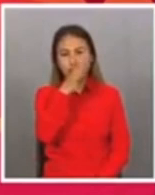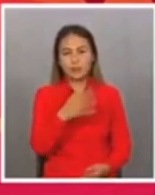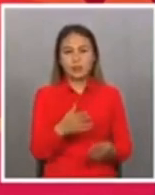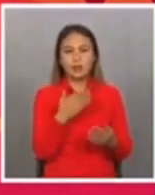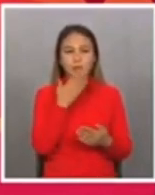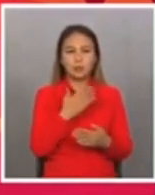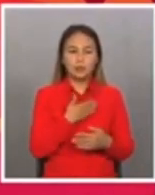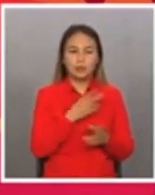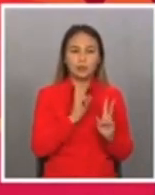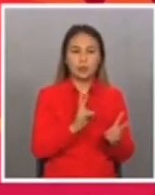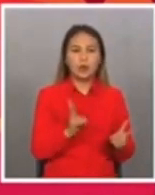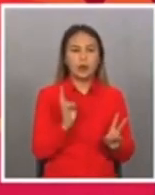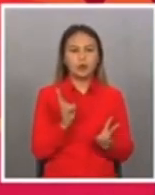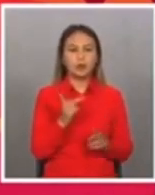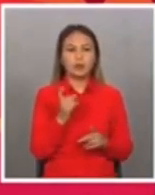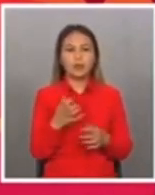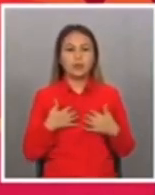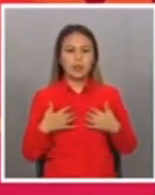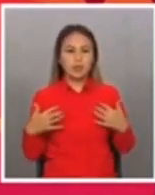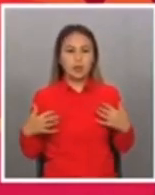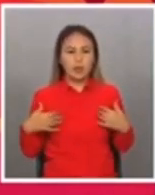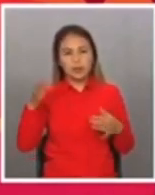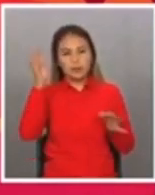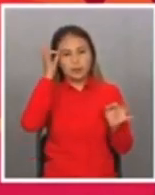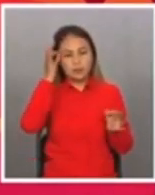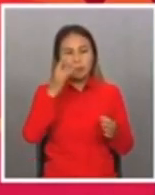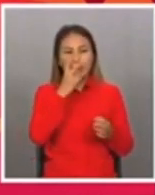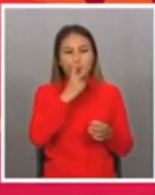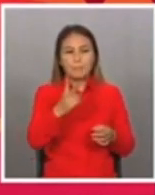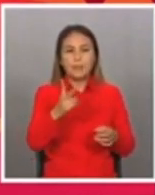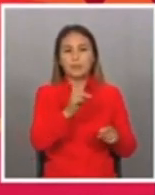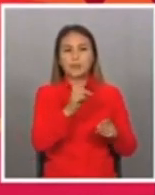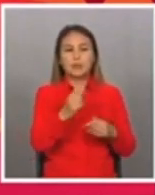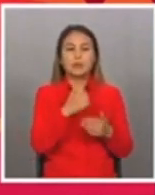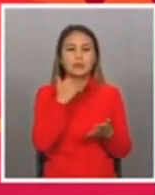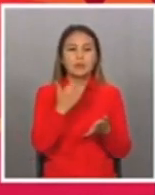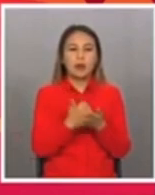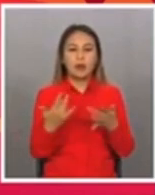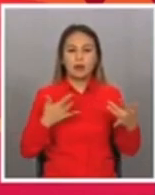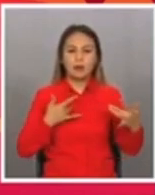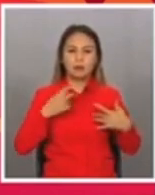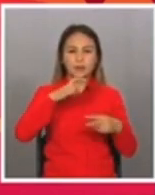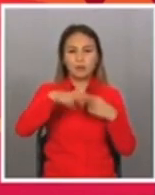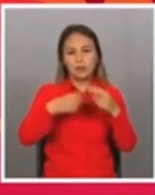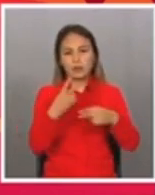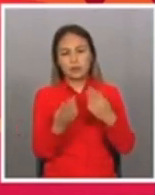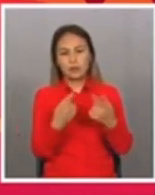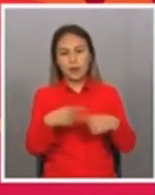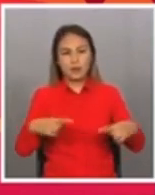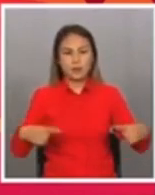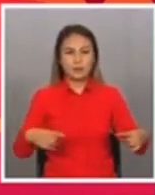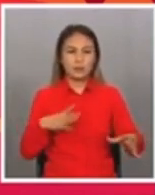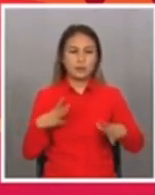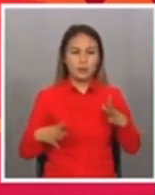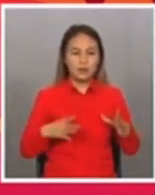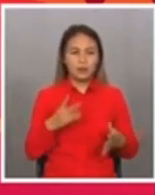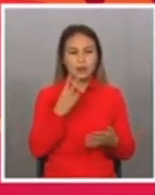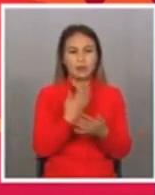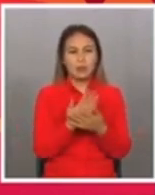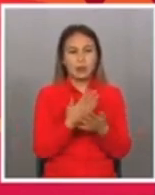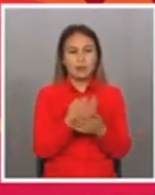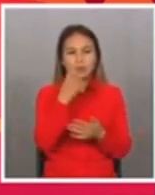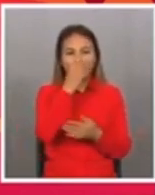көрсе, енді бірі жабайы аңдары, биіктікті бағындырған мықты әртістер үшін жақсы көреді. Цирк әрқашан жаныңды